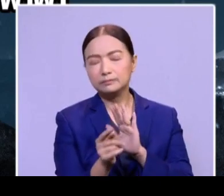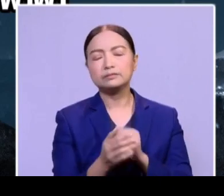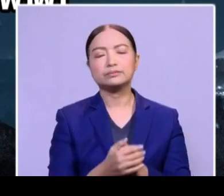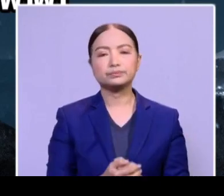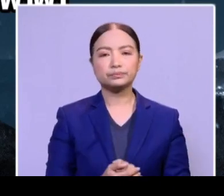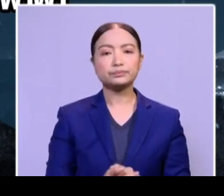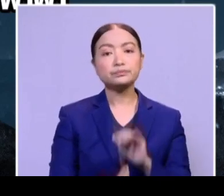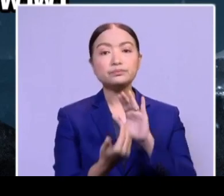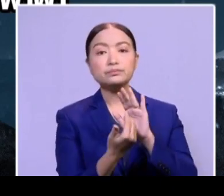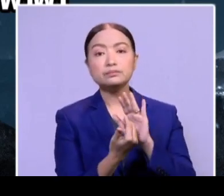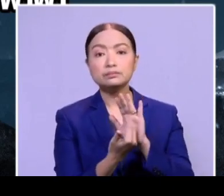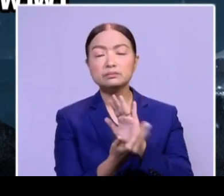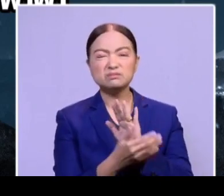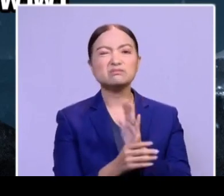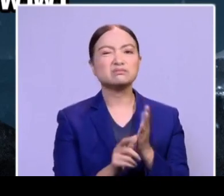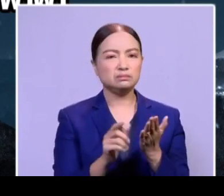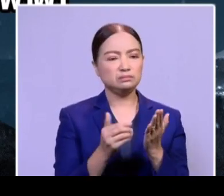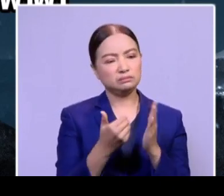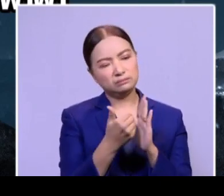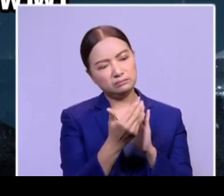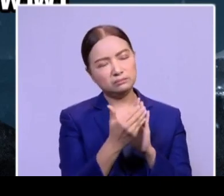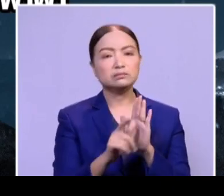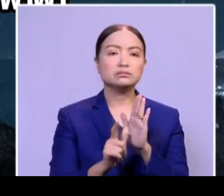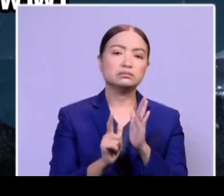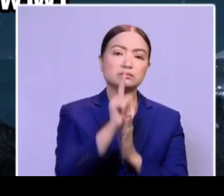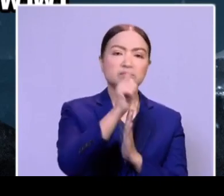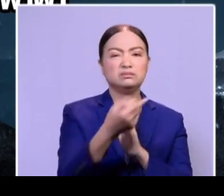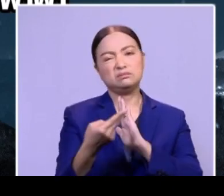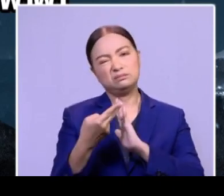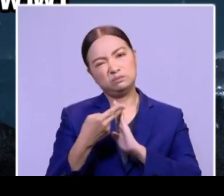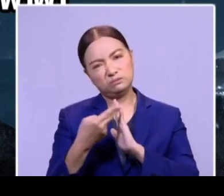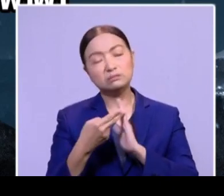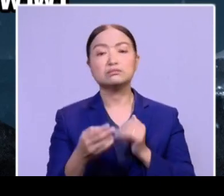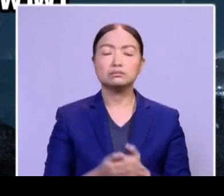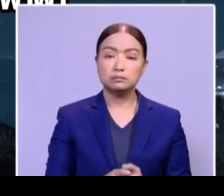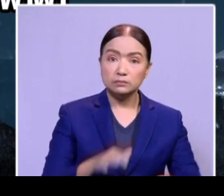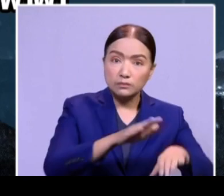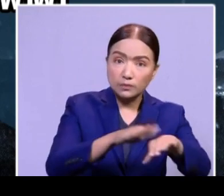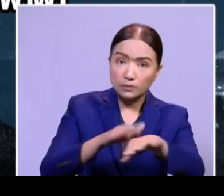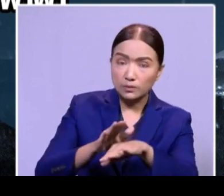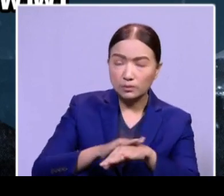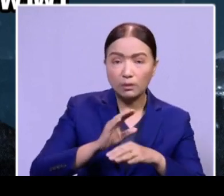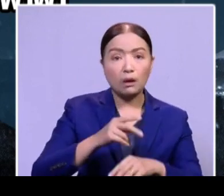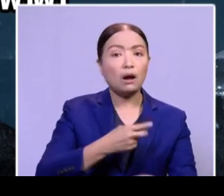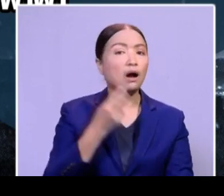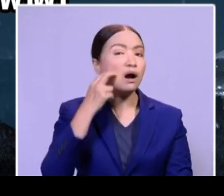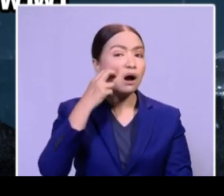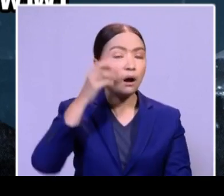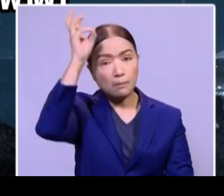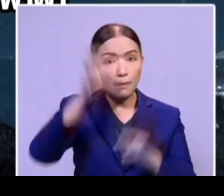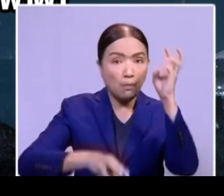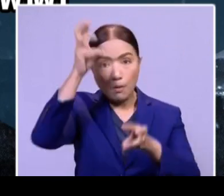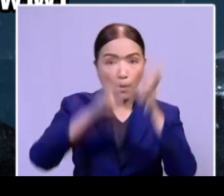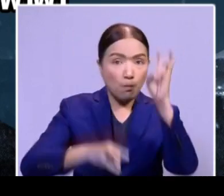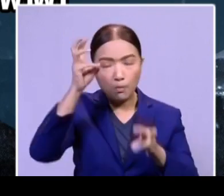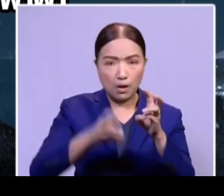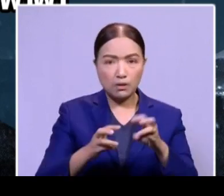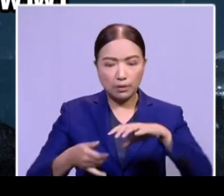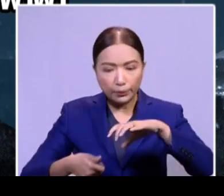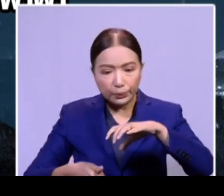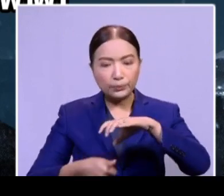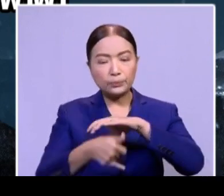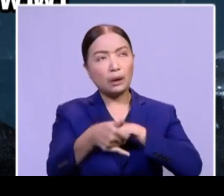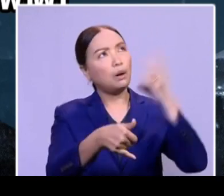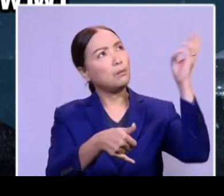อีสานเช่นจังหวัดเลยกับหนองคายนี่อาจจะต้องระวังหนักหน่อยนะ แล้วก็แจ้งเตือนว่าพื้นที่ไหนถ้าเกิดว่าลูกเห็บตกเนี่ยบางคนอาจจะตื่นตาตื่นใจออกไปต